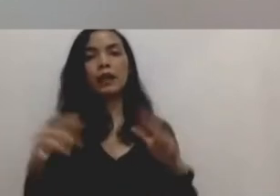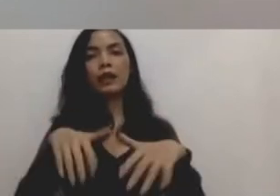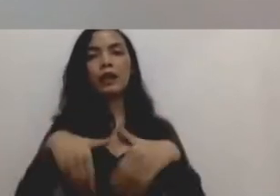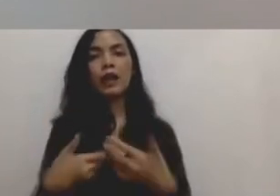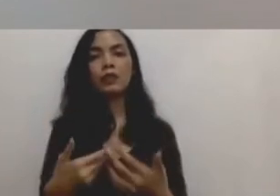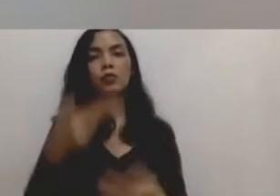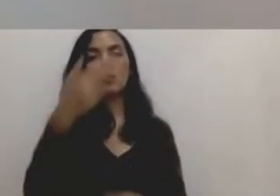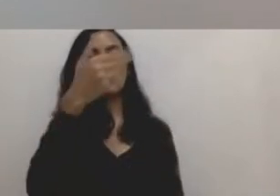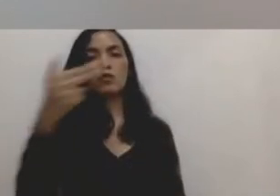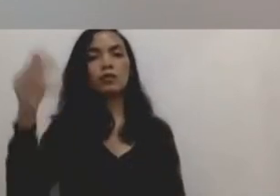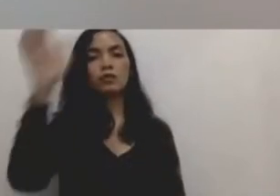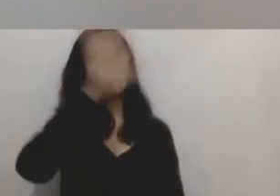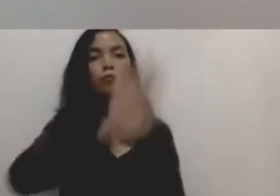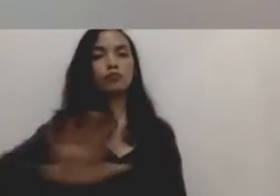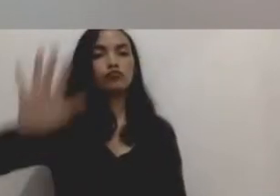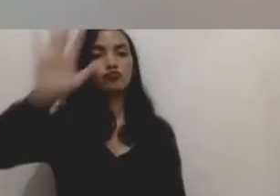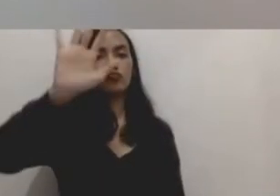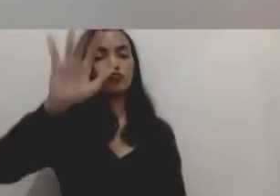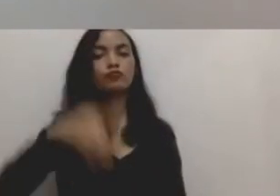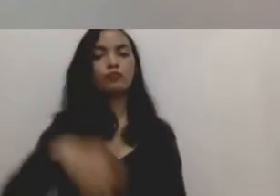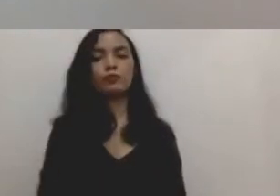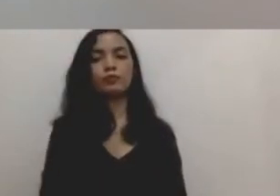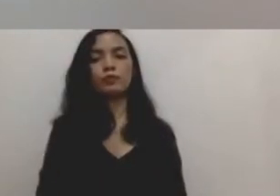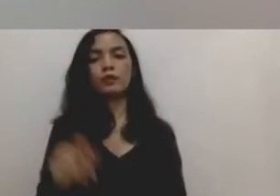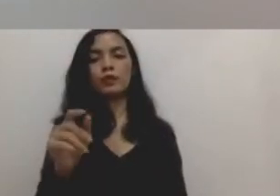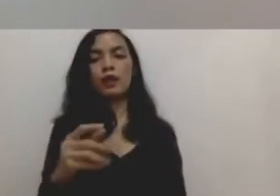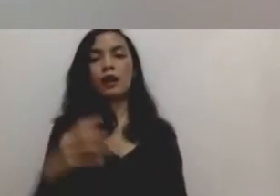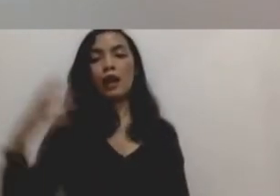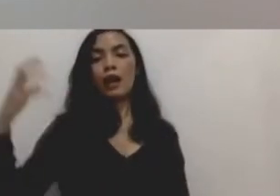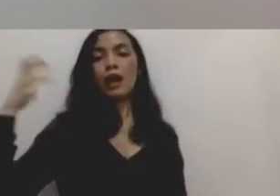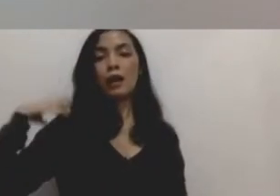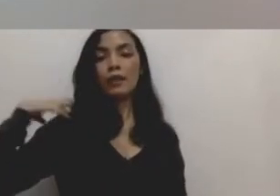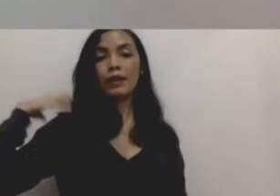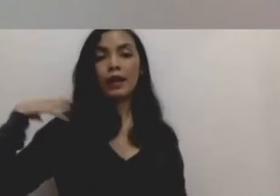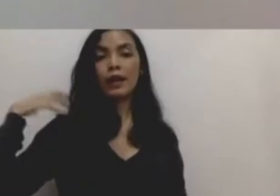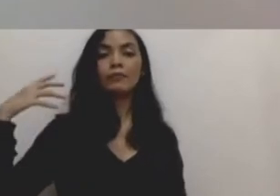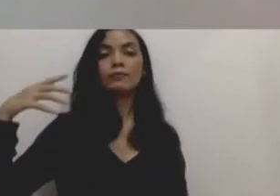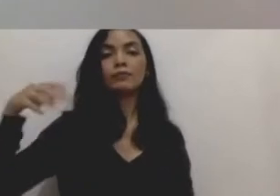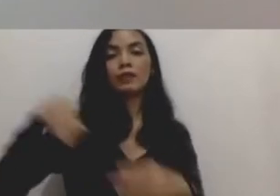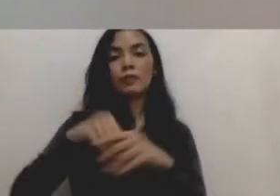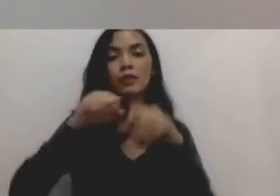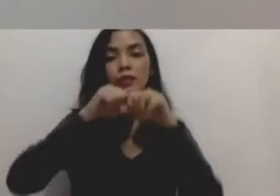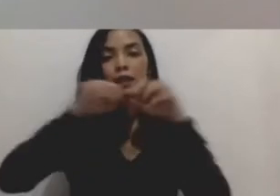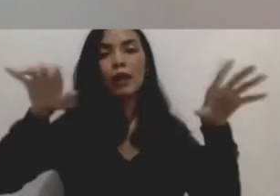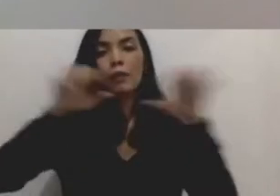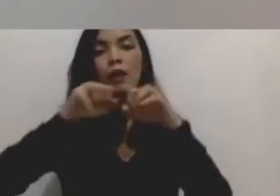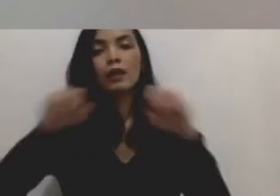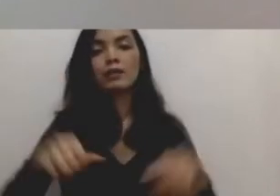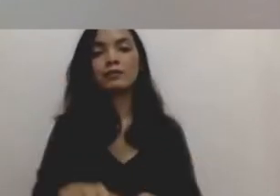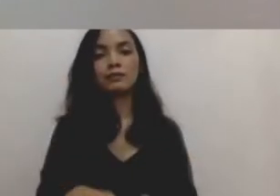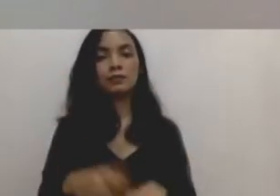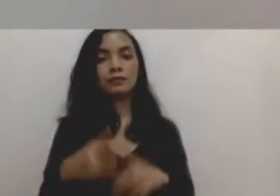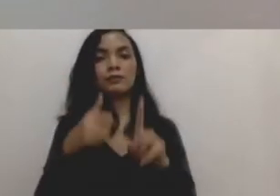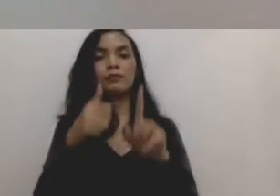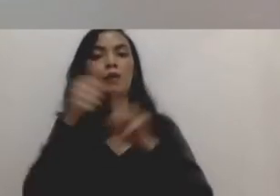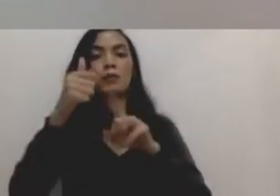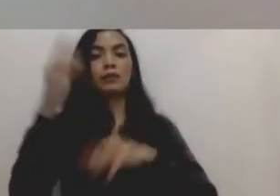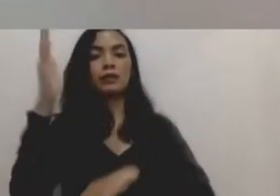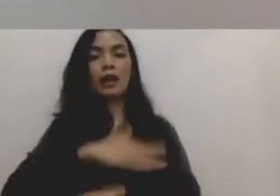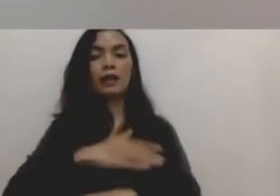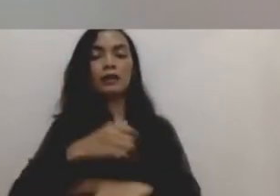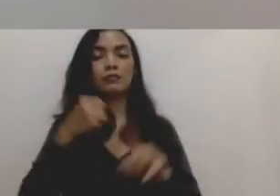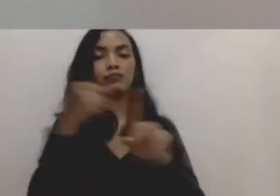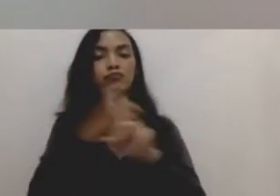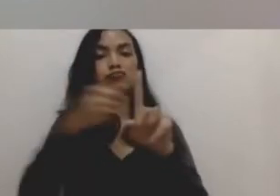Indonesia. USA berpartisipasi dalam kampanye 16 hari melawan kerja